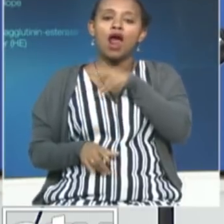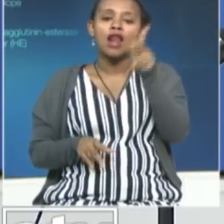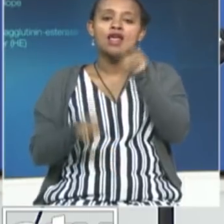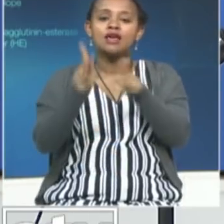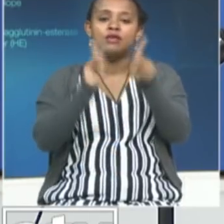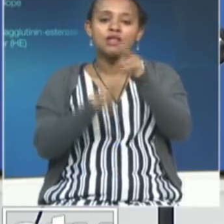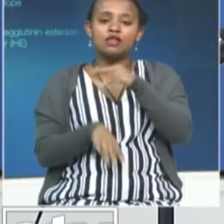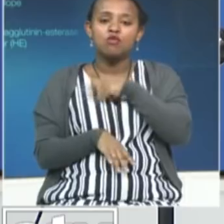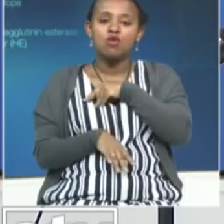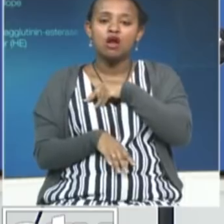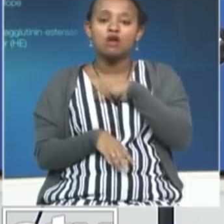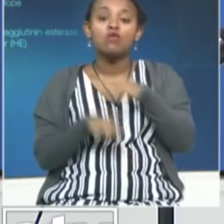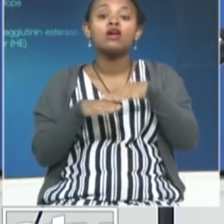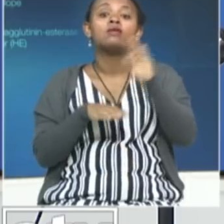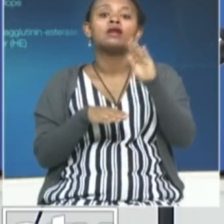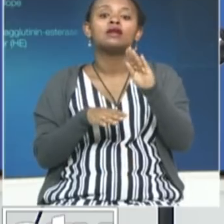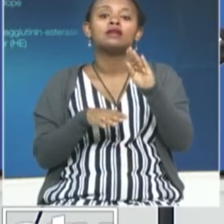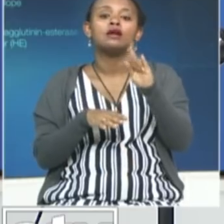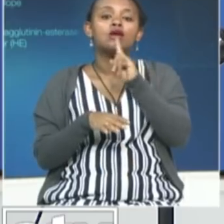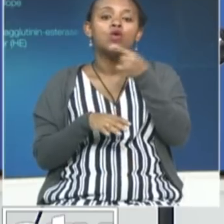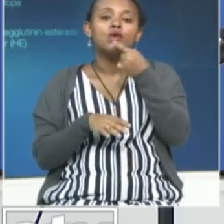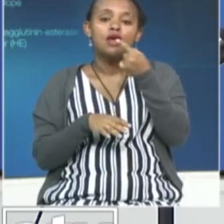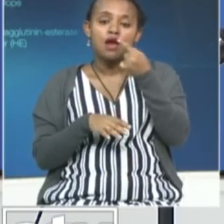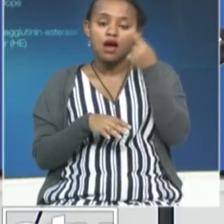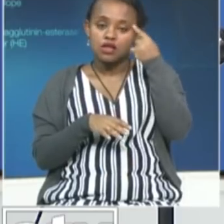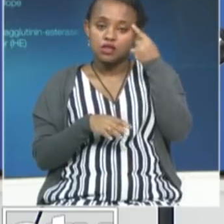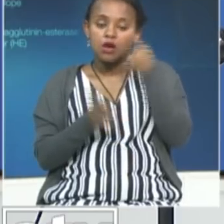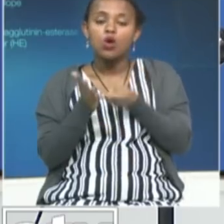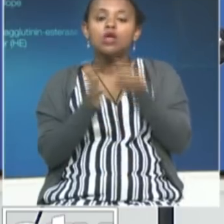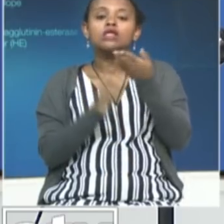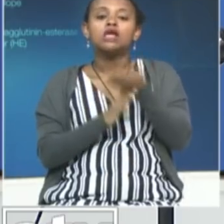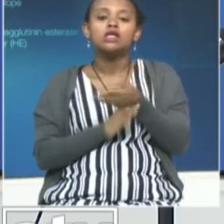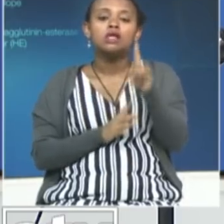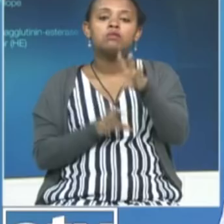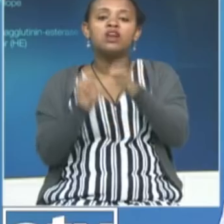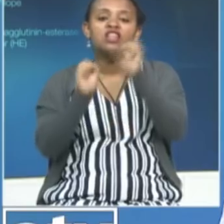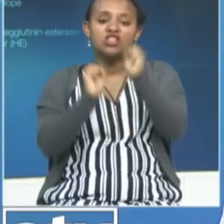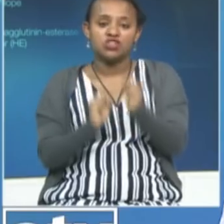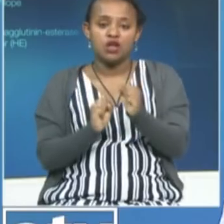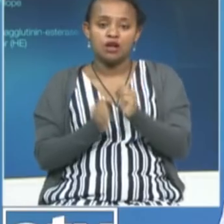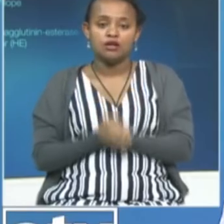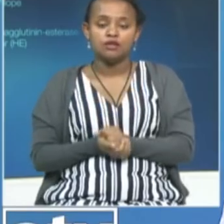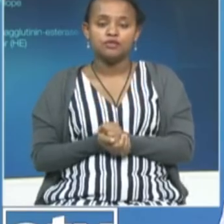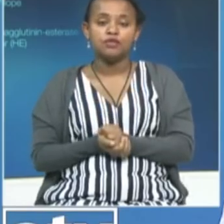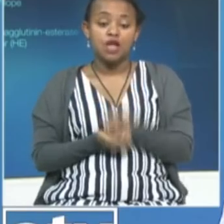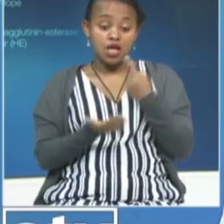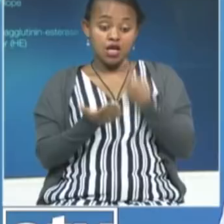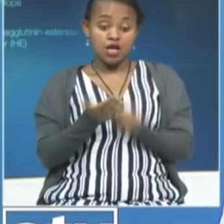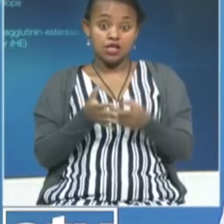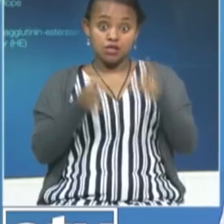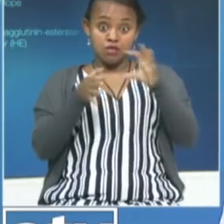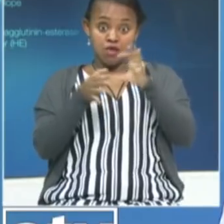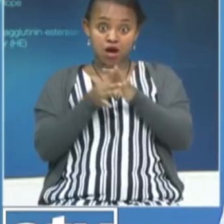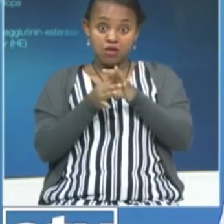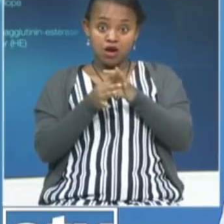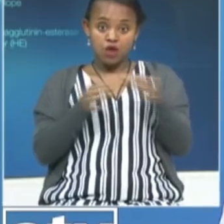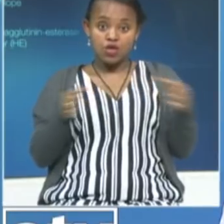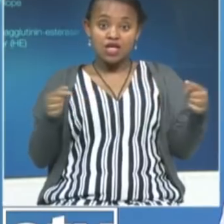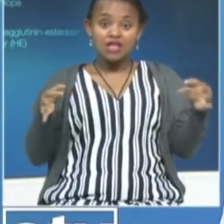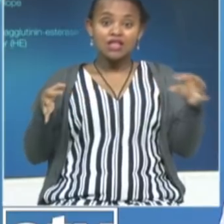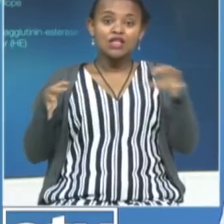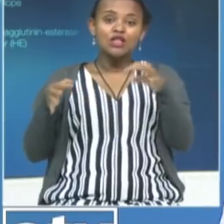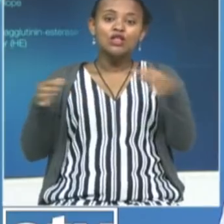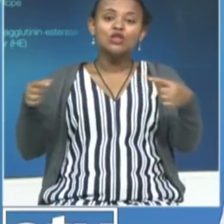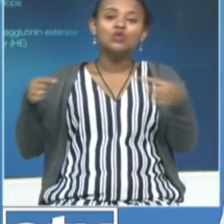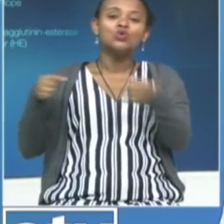ሞራል ደግሞ የበለጠ ነው ብዬ አምናለሁ። ከዛ አንጻር ምን ማድረግ ይቻላል የሚለው ጥሩ። እንግዲህ አሁን እነዚህ ማህበራዊ ግንኙነቶች ግድ የሚሉ